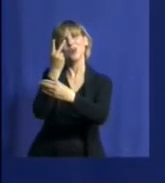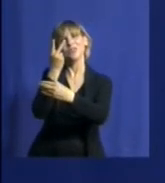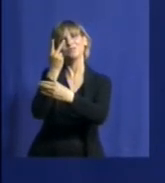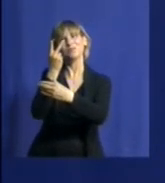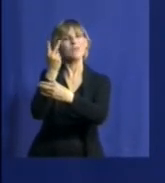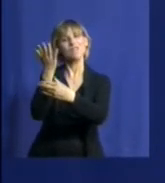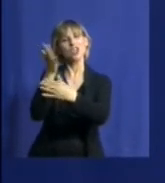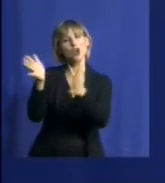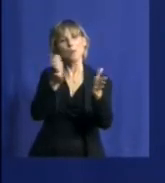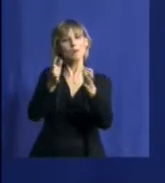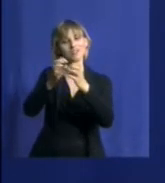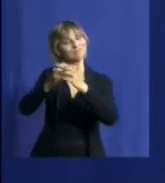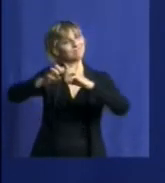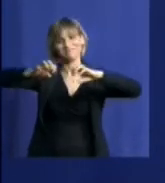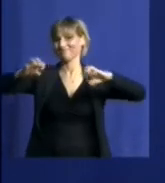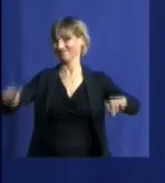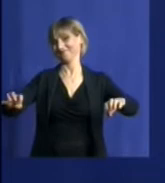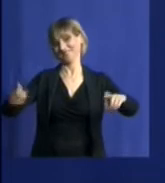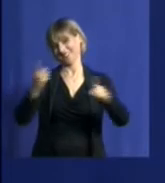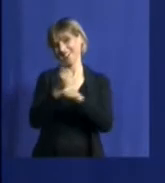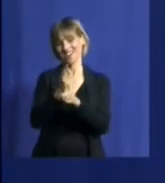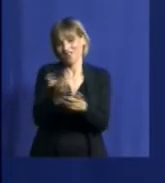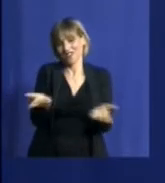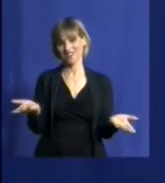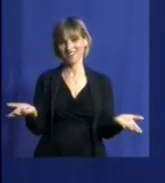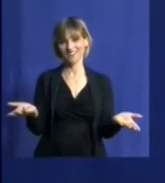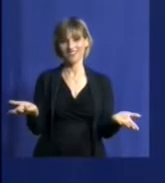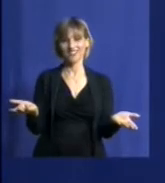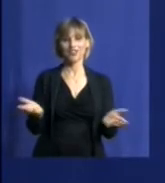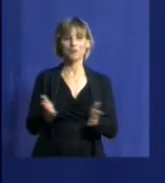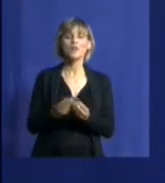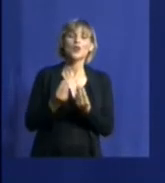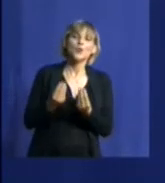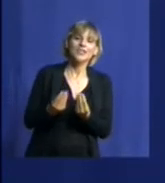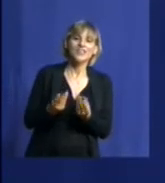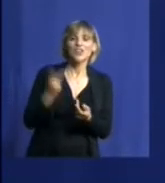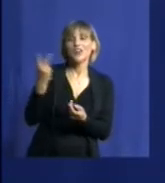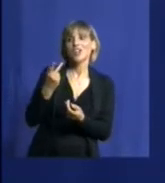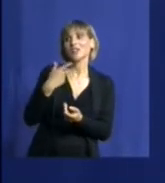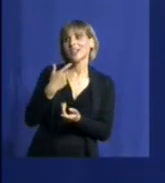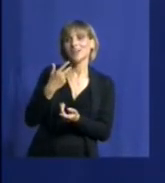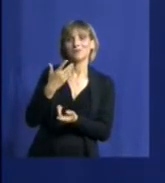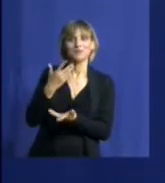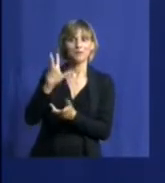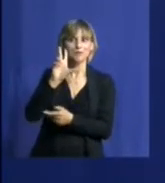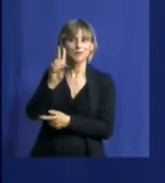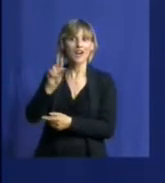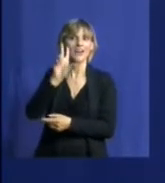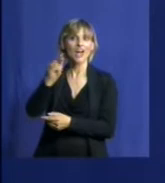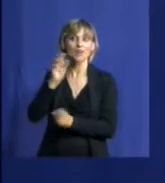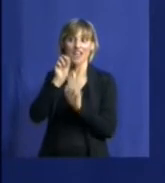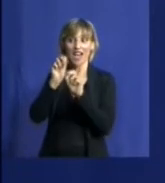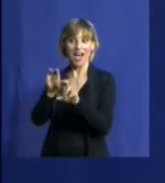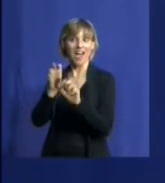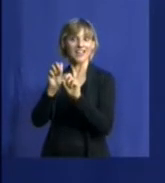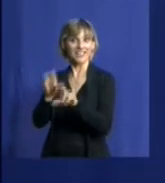in certi momenti vanno scisse, bisogna saperle scindere. Quindi se parliamo dell'atleta,